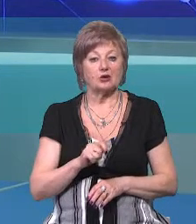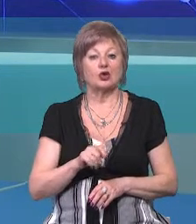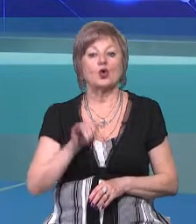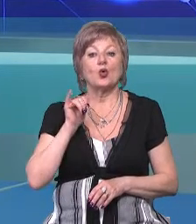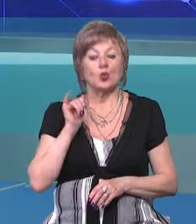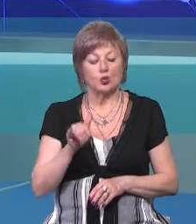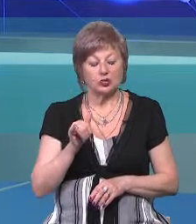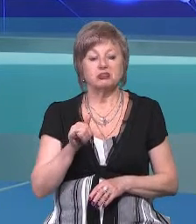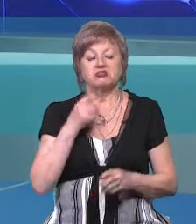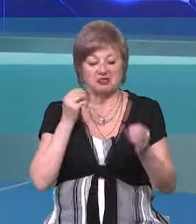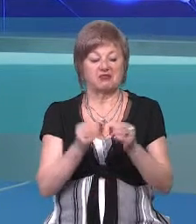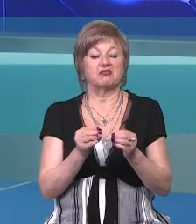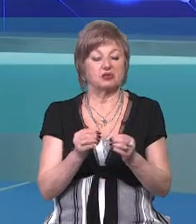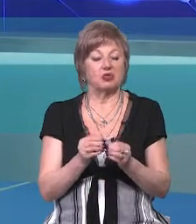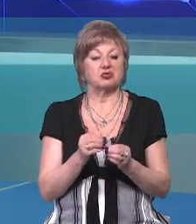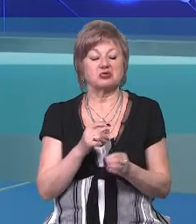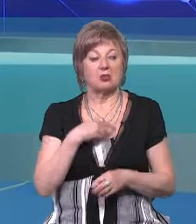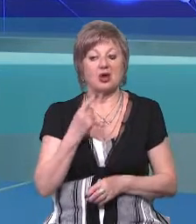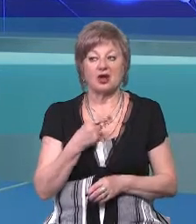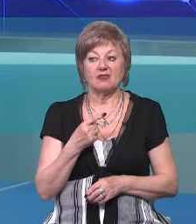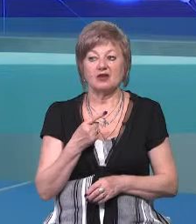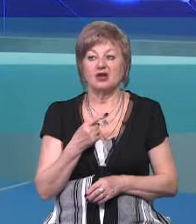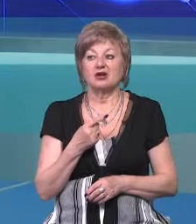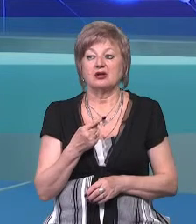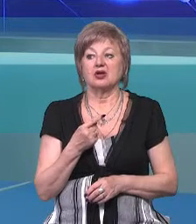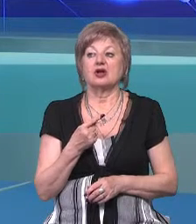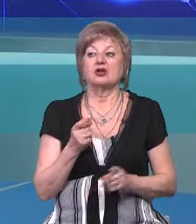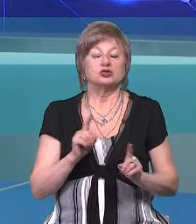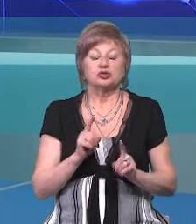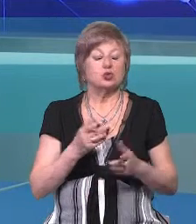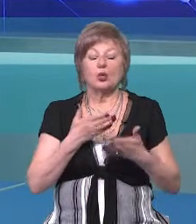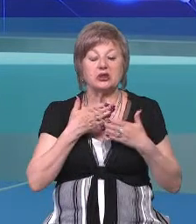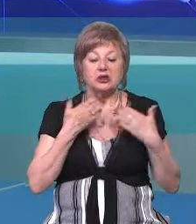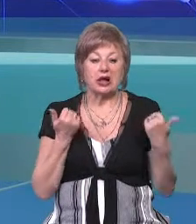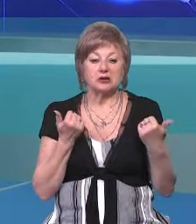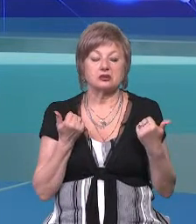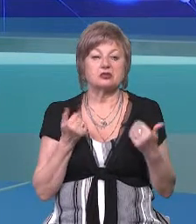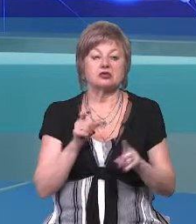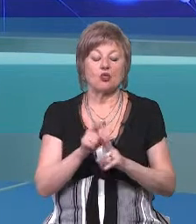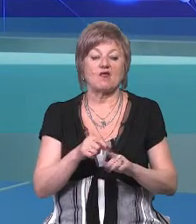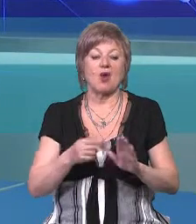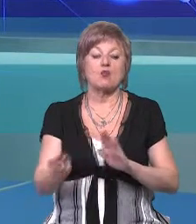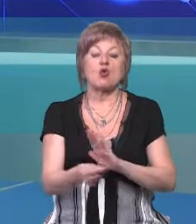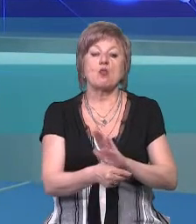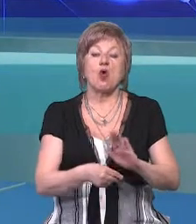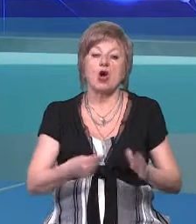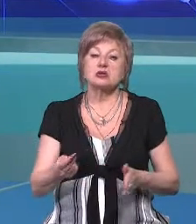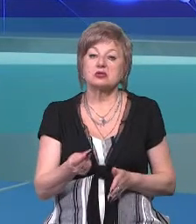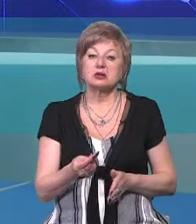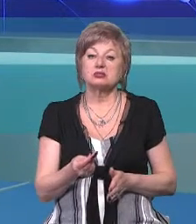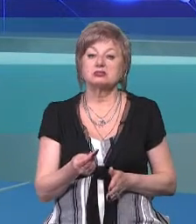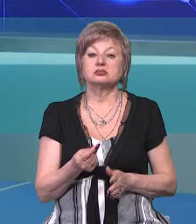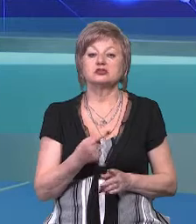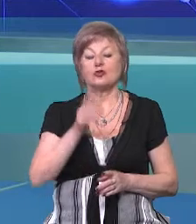них звучало те ж саме, на превеликий подив, що визначення поняття пропаганда, юридично визначення, тим